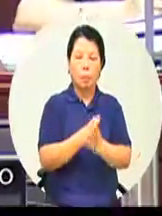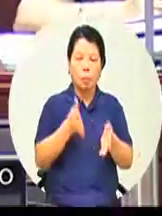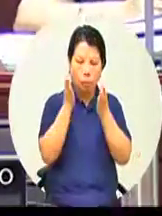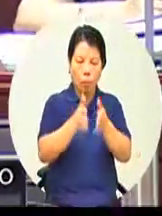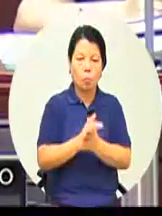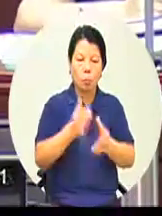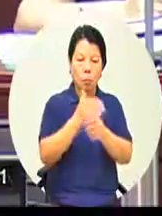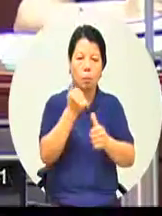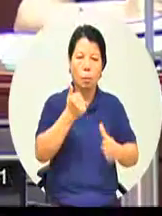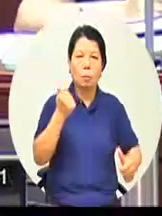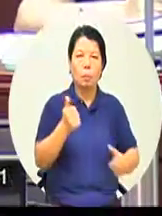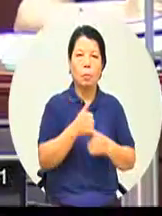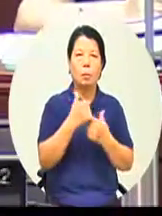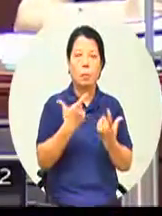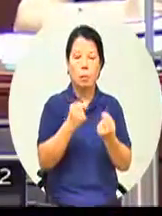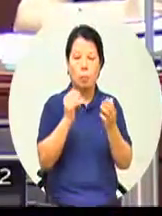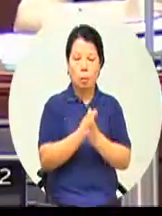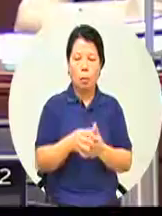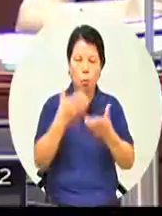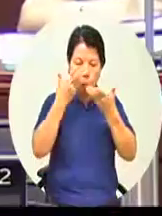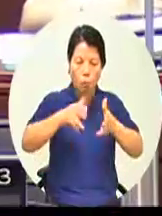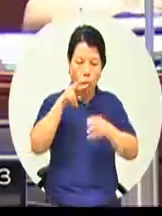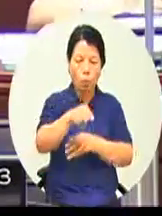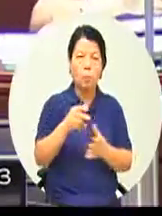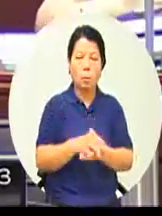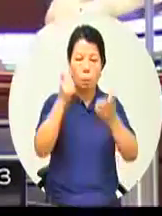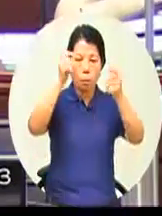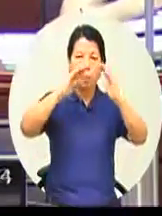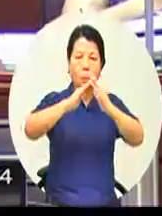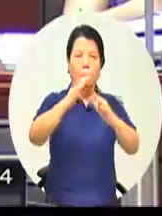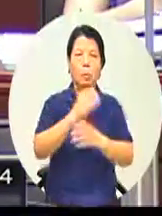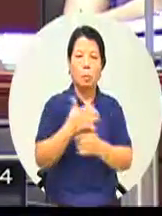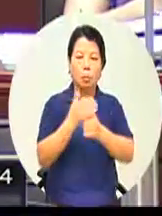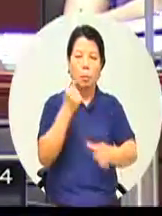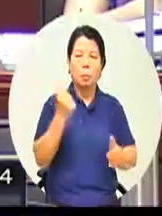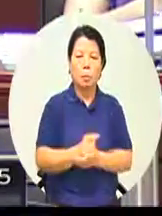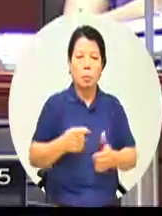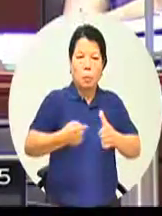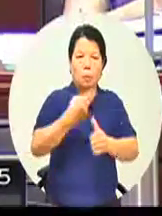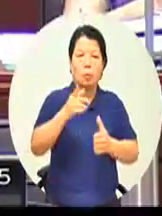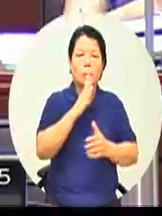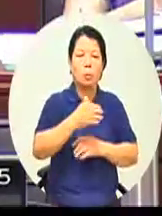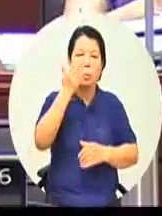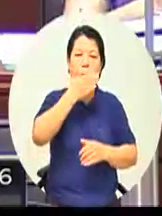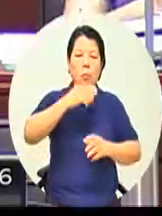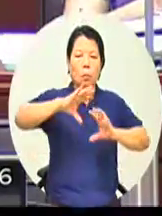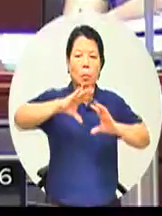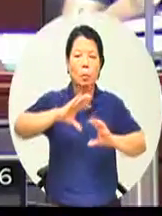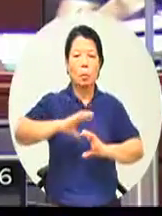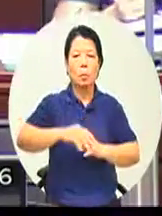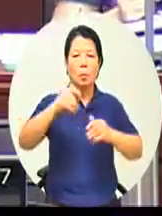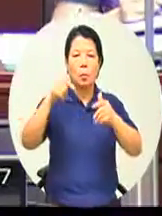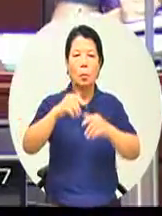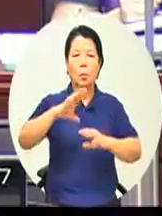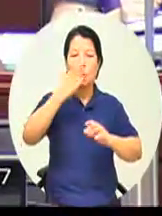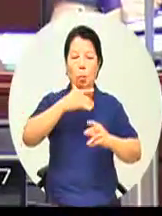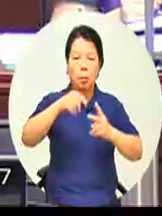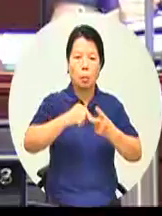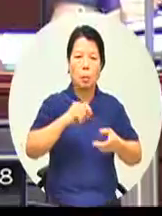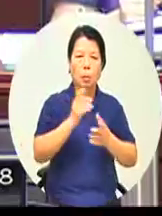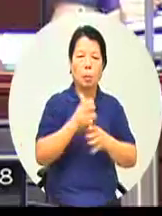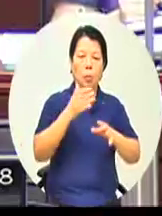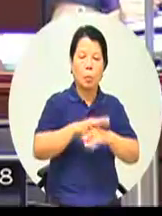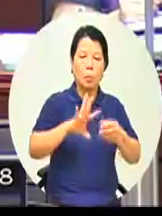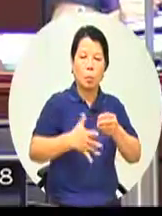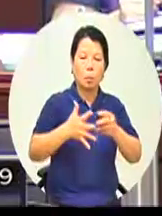新二代其实非常的重视。在高雄市来讲，新二代排名第一的是越南，从国小到高中职超过10000个